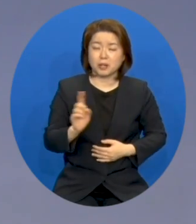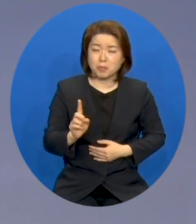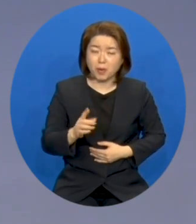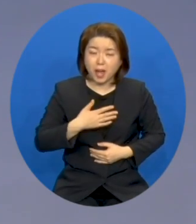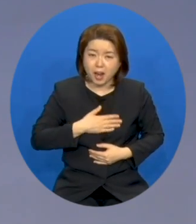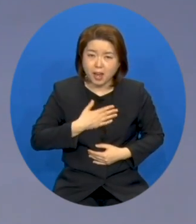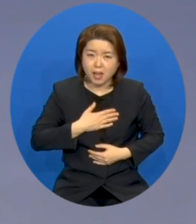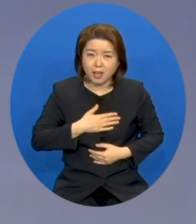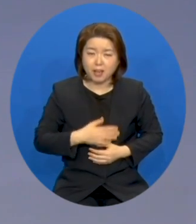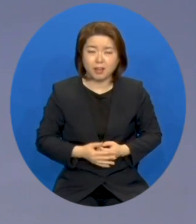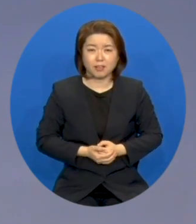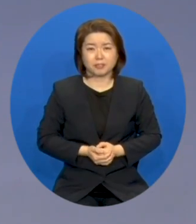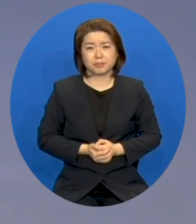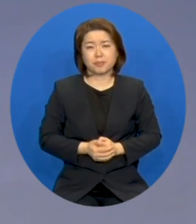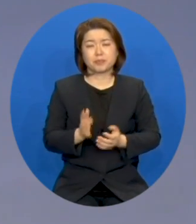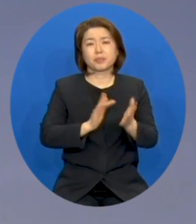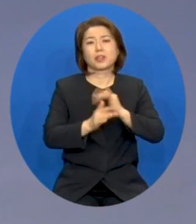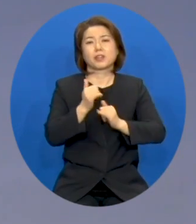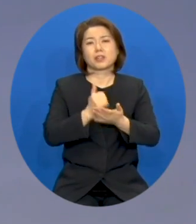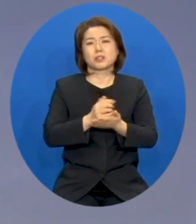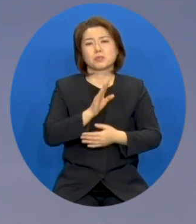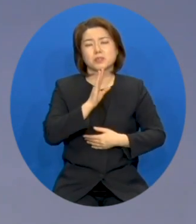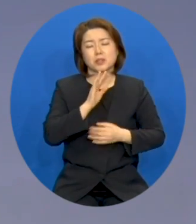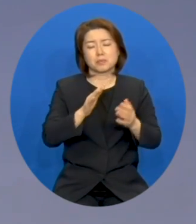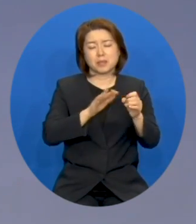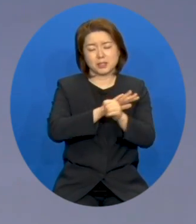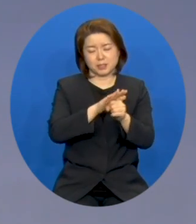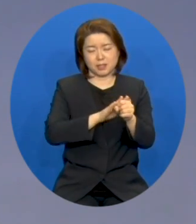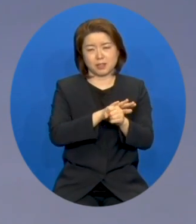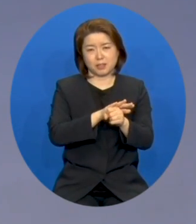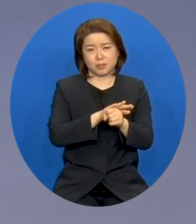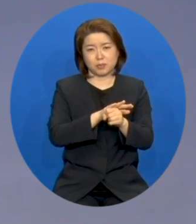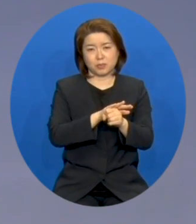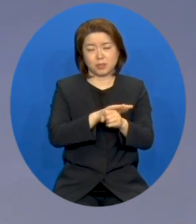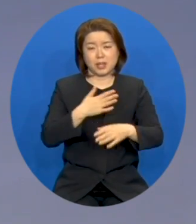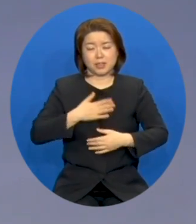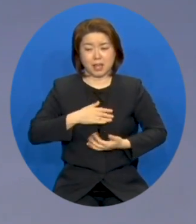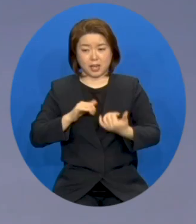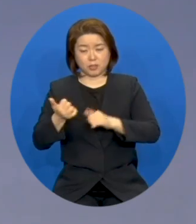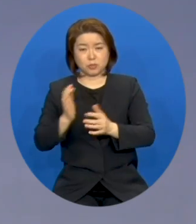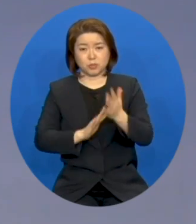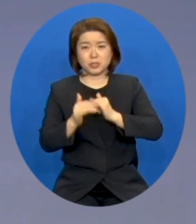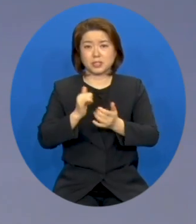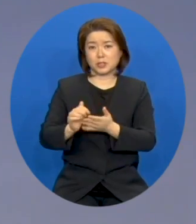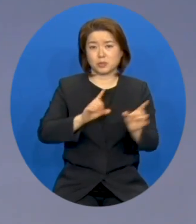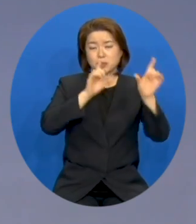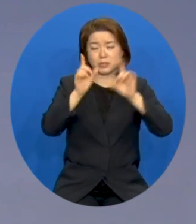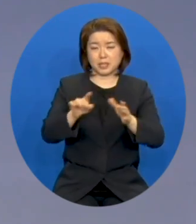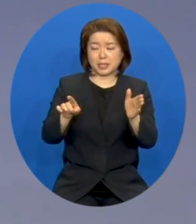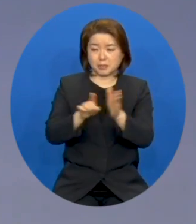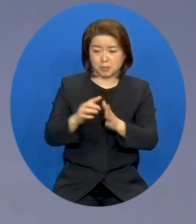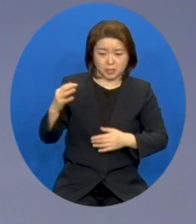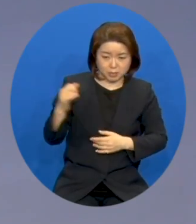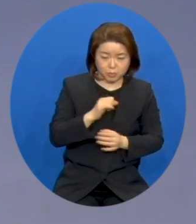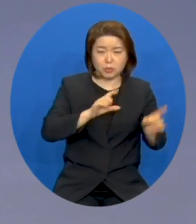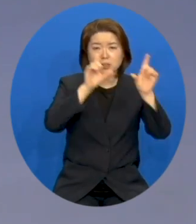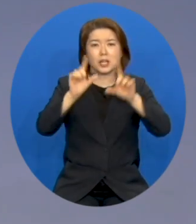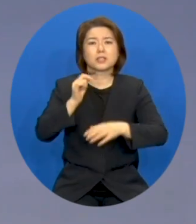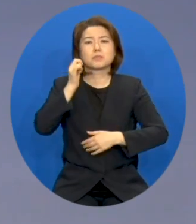아십니까? 예수님을 정말 사랑하고 나는 죽고 예수로 사는 믿음으로 살지